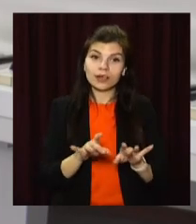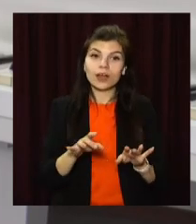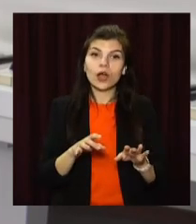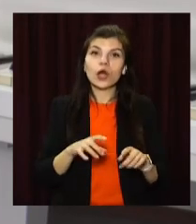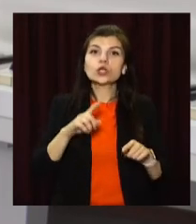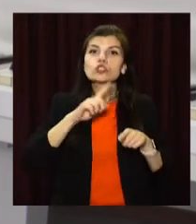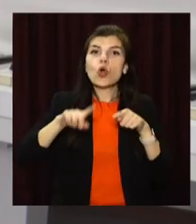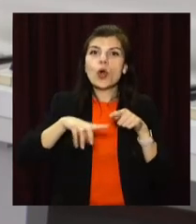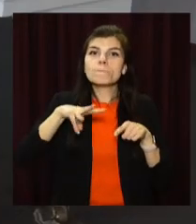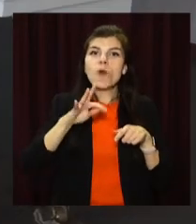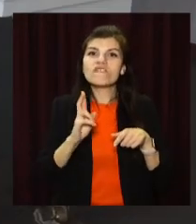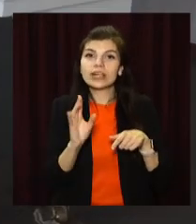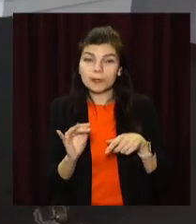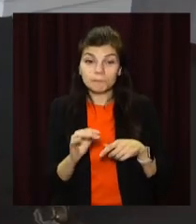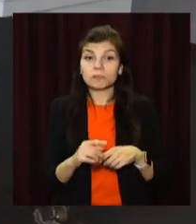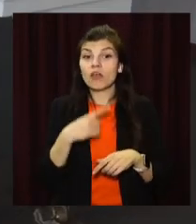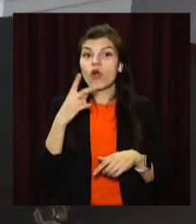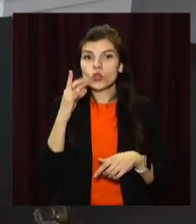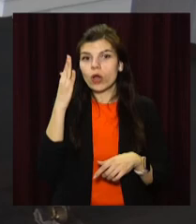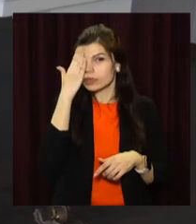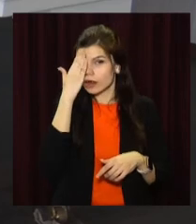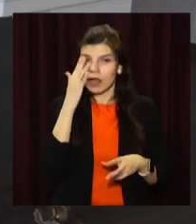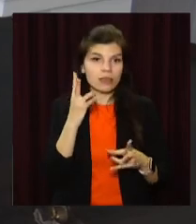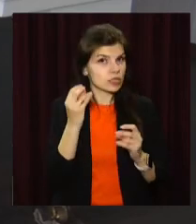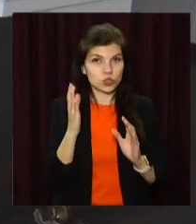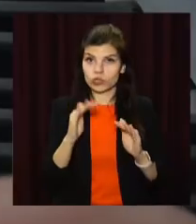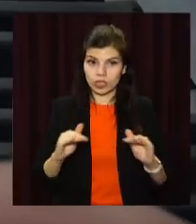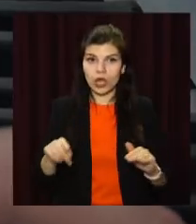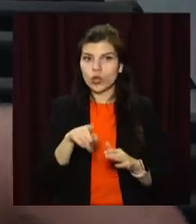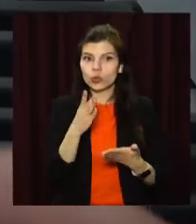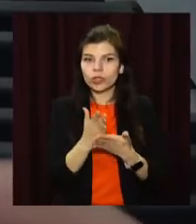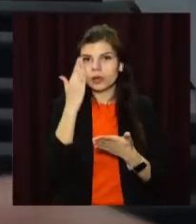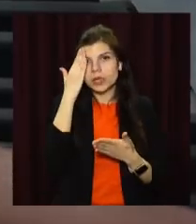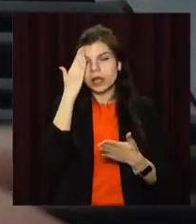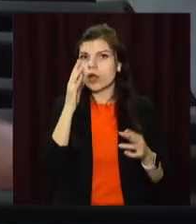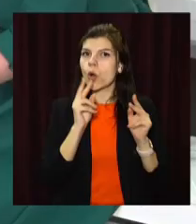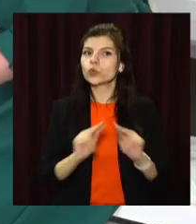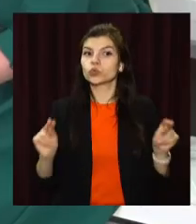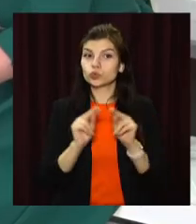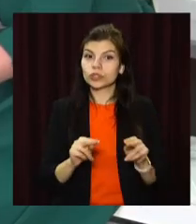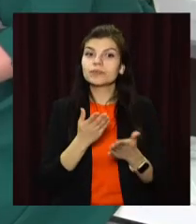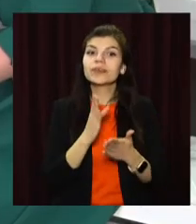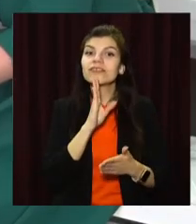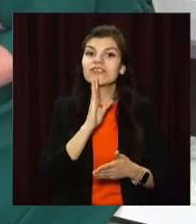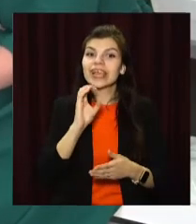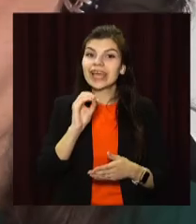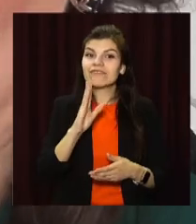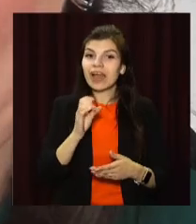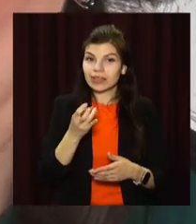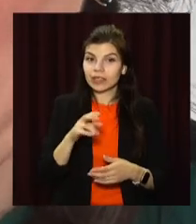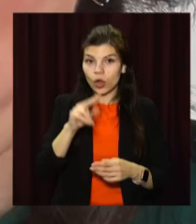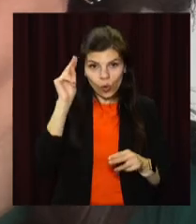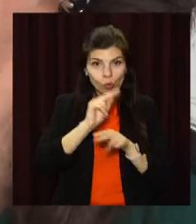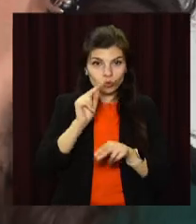розказуємо, скоромовка. Але обдаровані у Кам'янському не лише діти, тут ще й талановиті викладачі. Приміром, Євгенія Гріцева